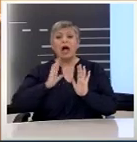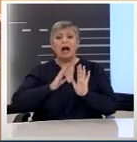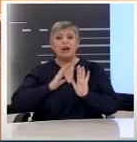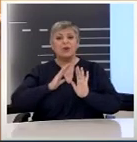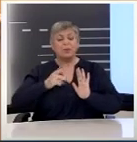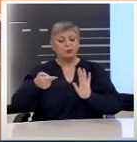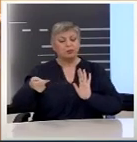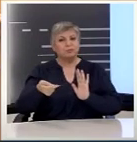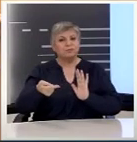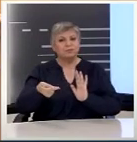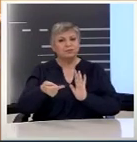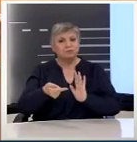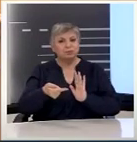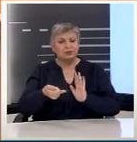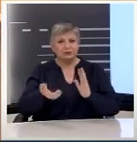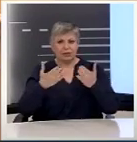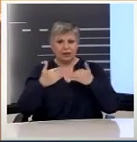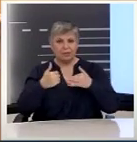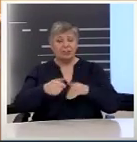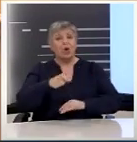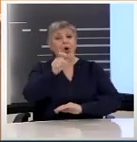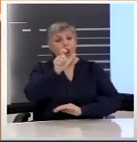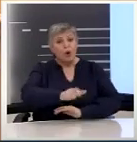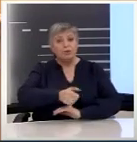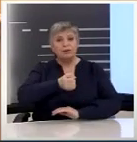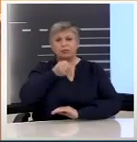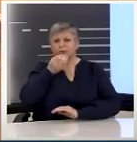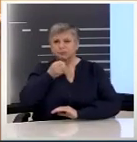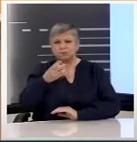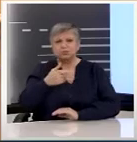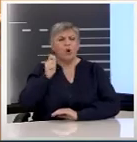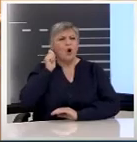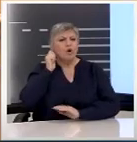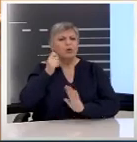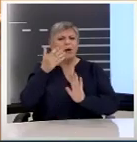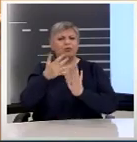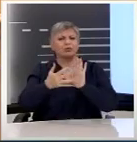κατηγορήθηκαν κάποιοι άνθρωποι από τον συγκεκριμένο κρατούμενο. Δεν υπάρχει.